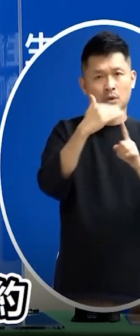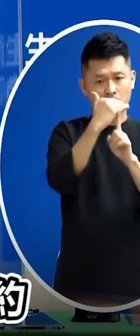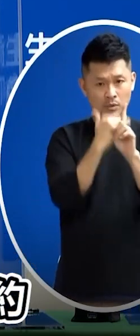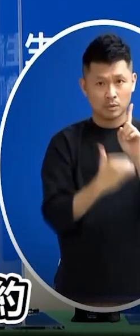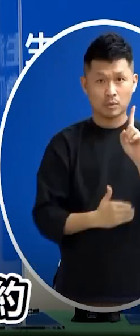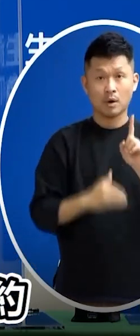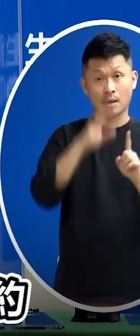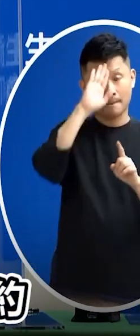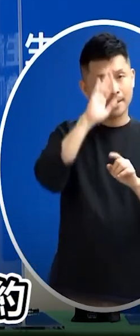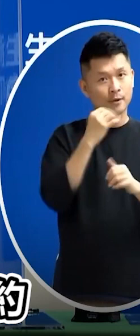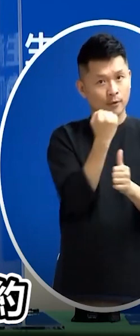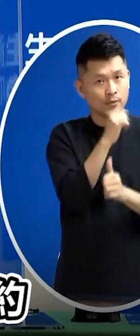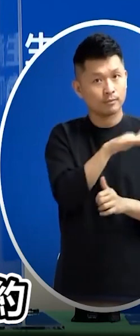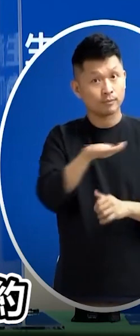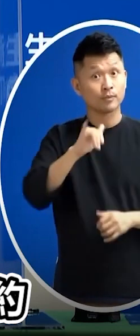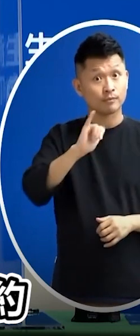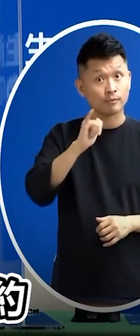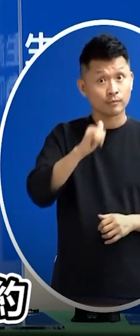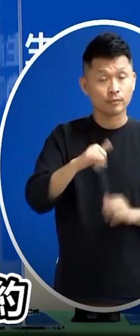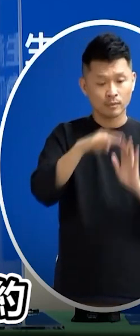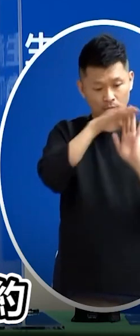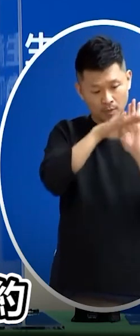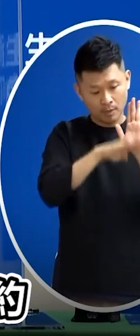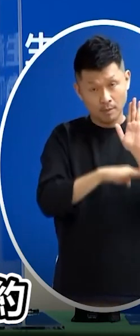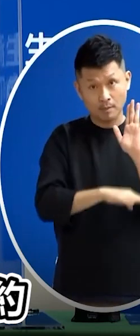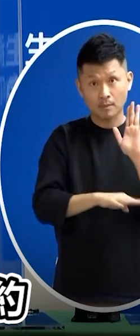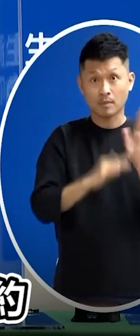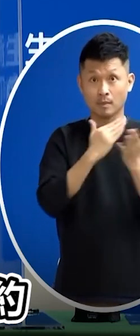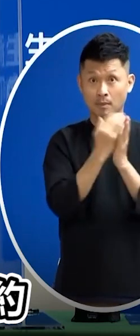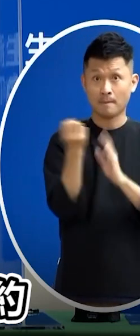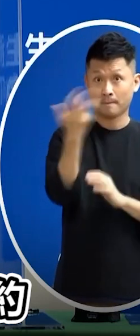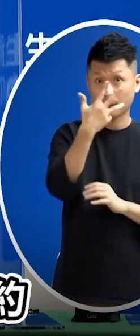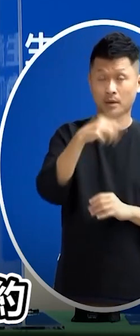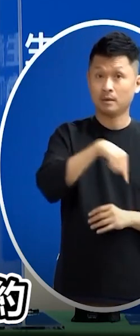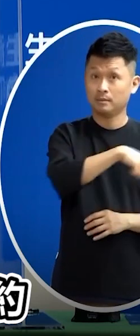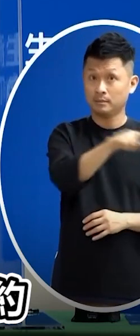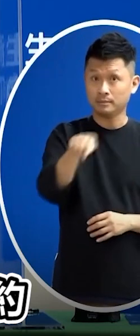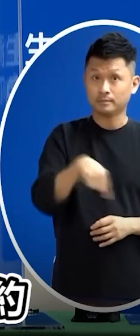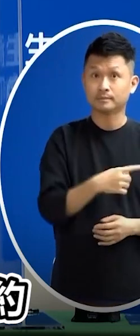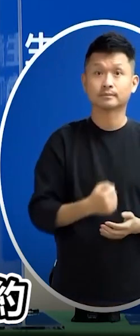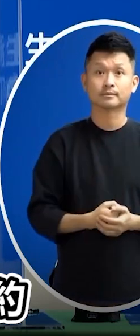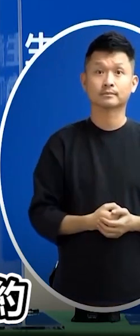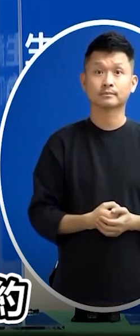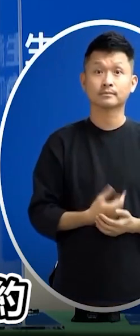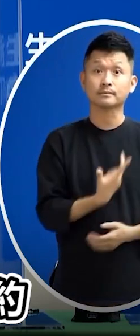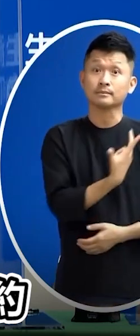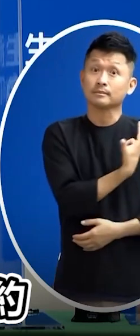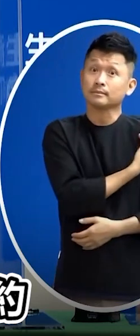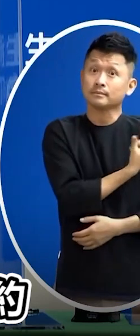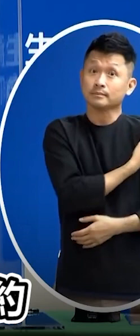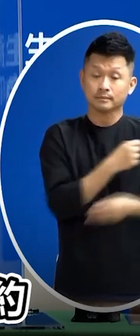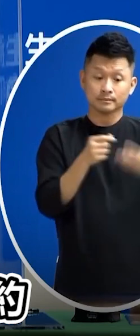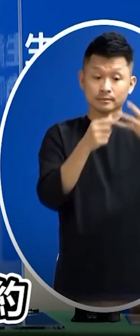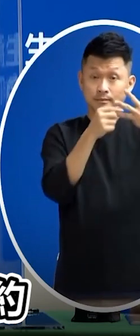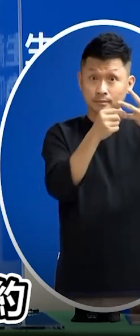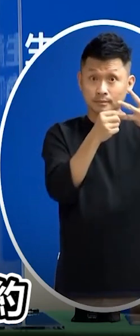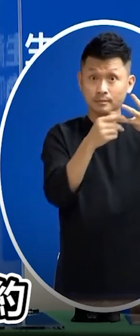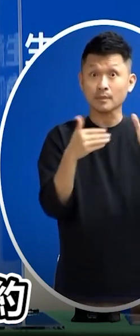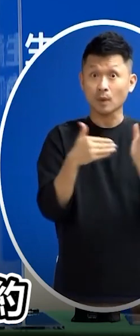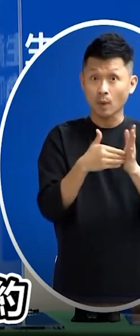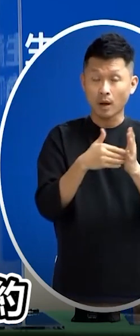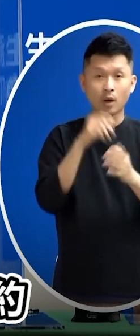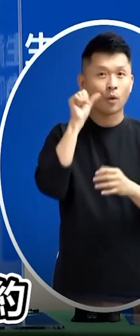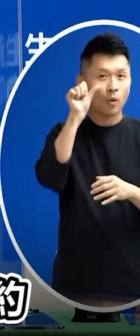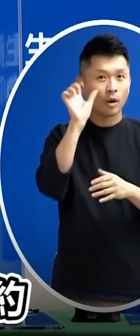者，这些指的下面有8类的这些情形。那这些在打完第一次追加剂过